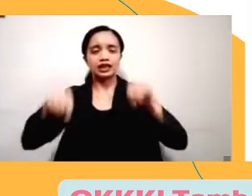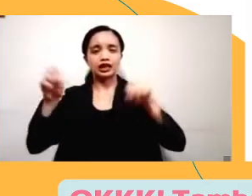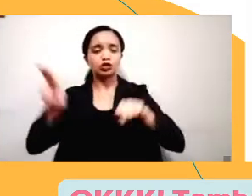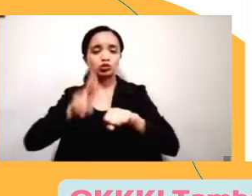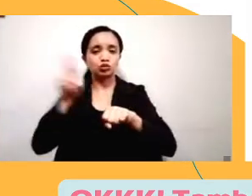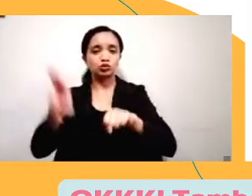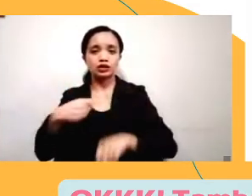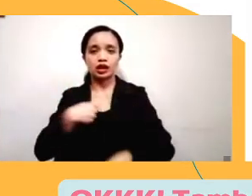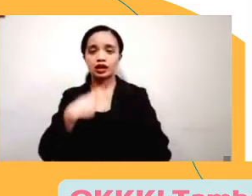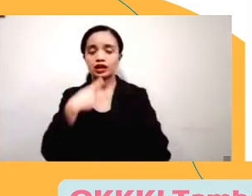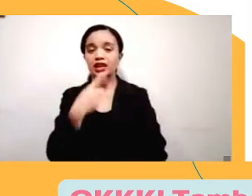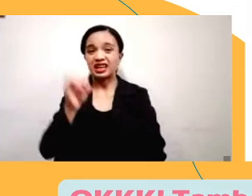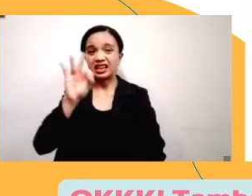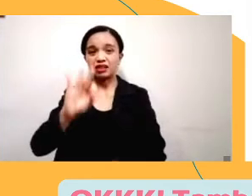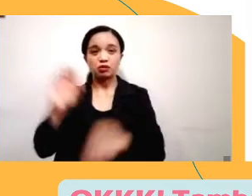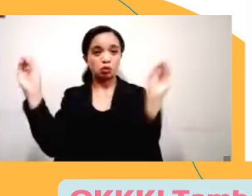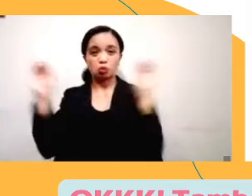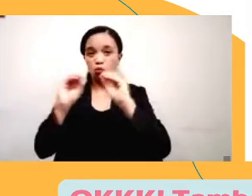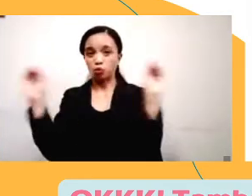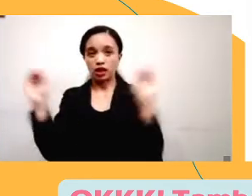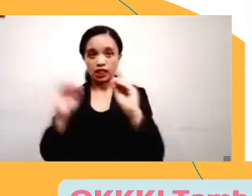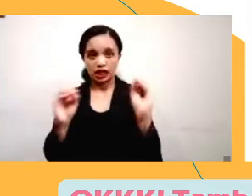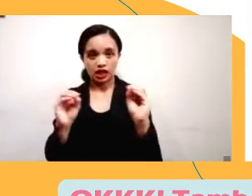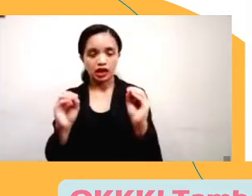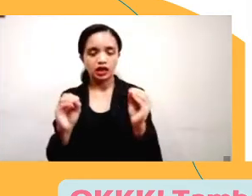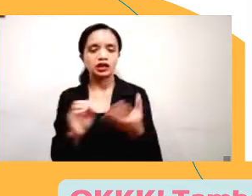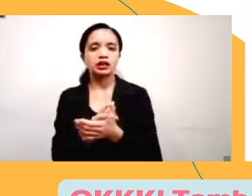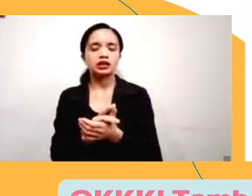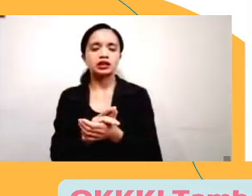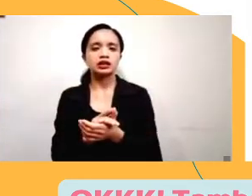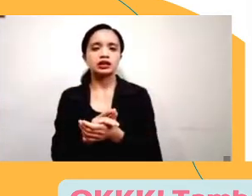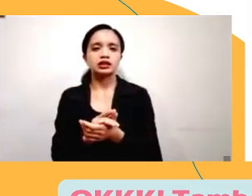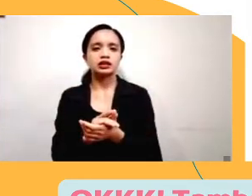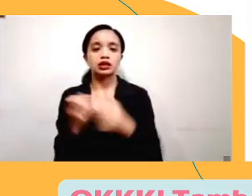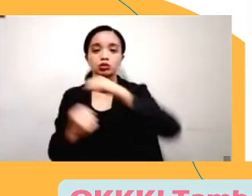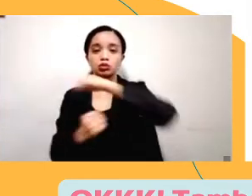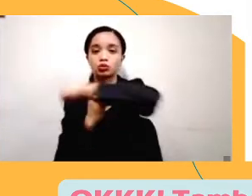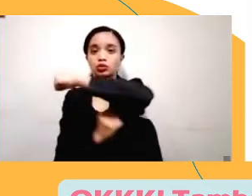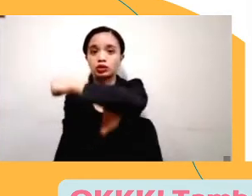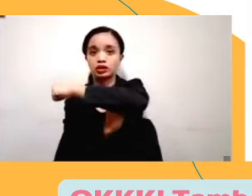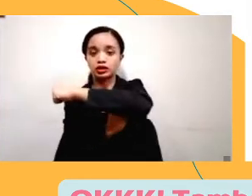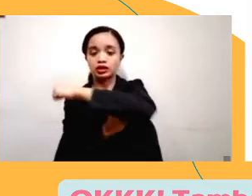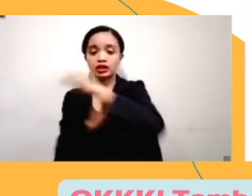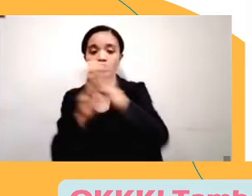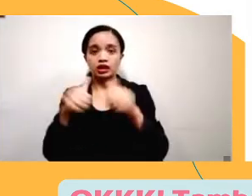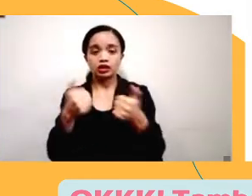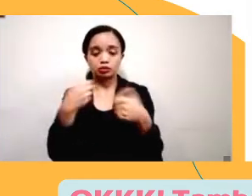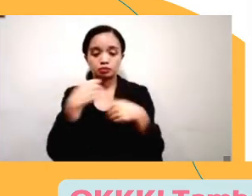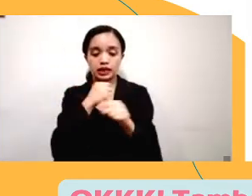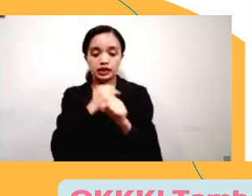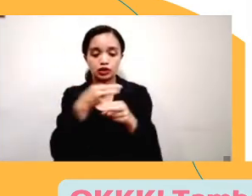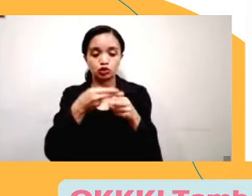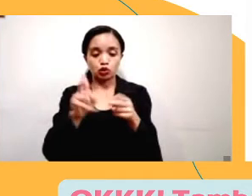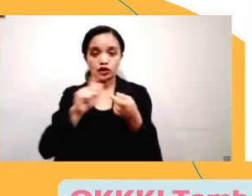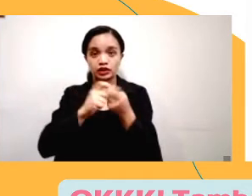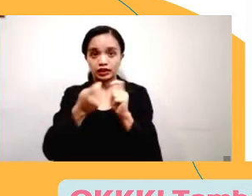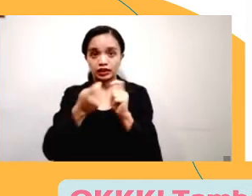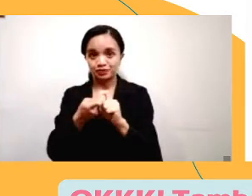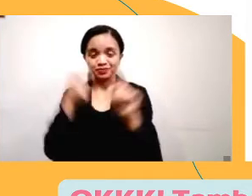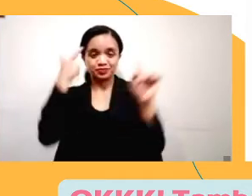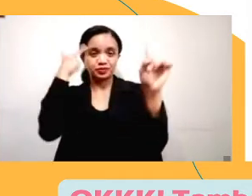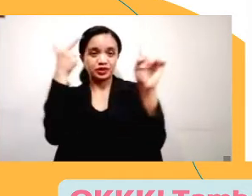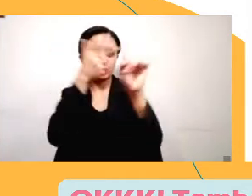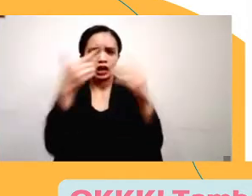kapag medyo nawawala tayo na doon sa bigger goals, by doing short-term goals, smaller goals, ayan, nagkakaroon tayo